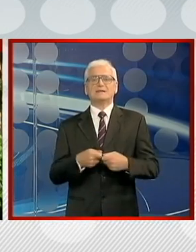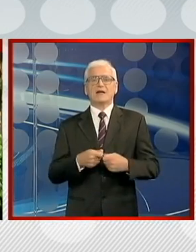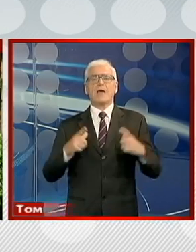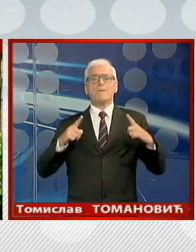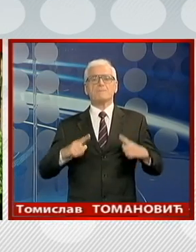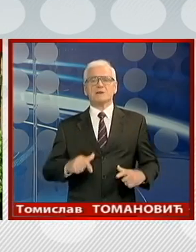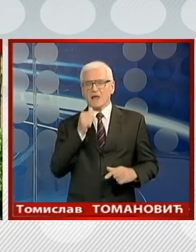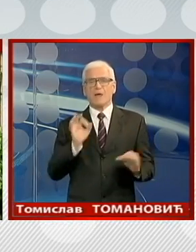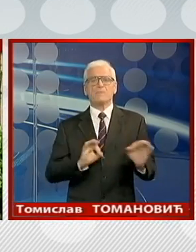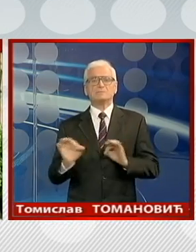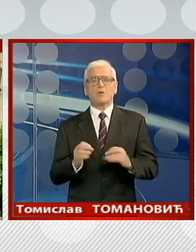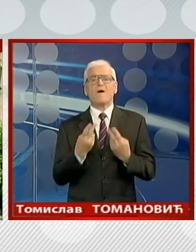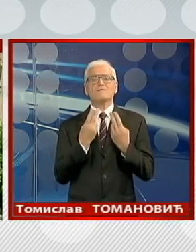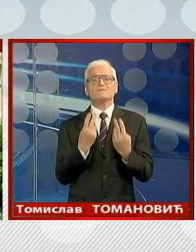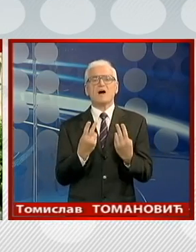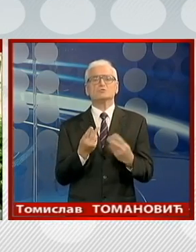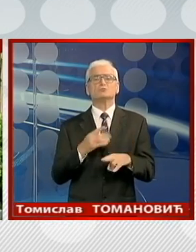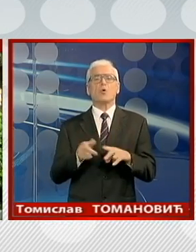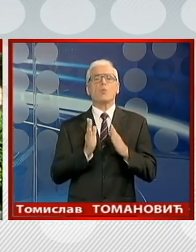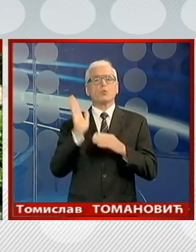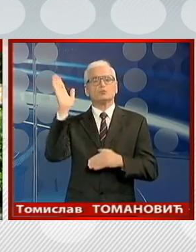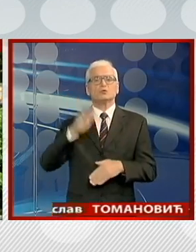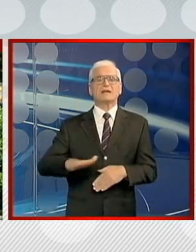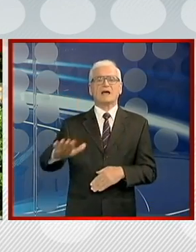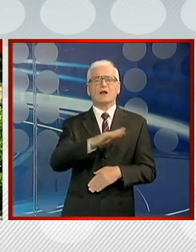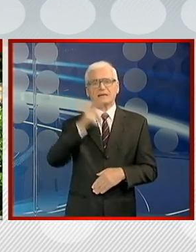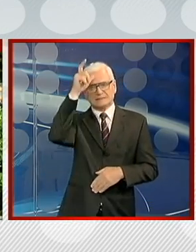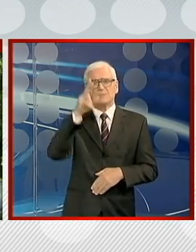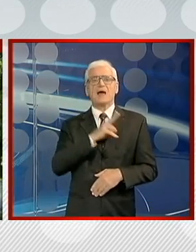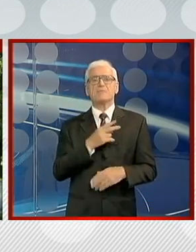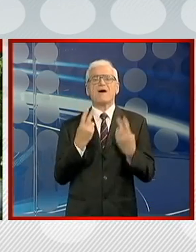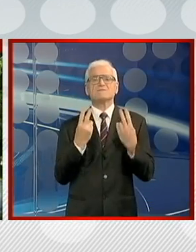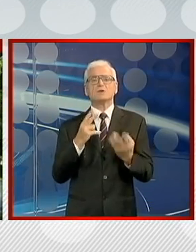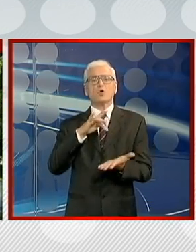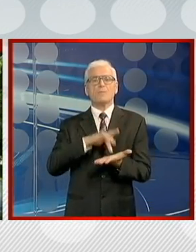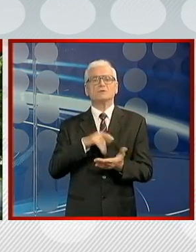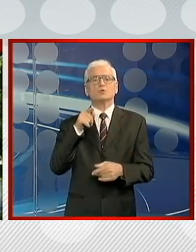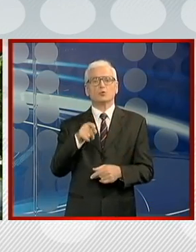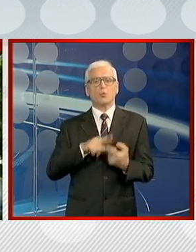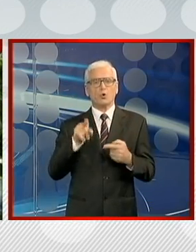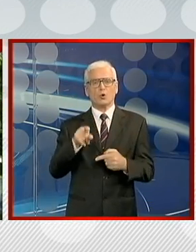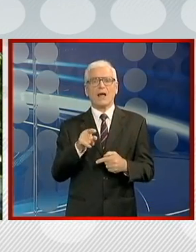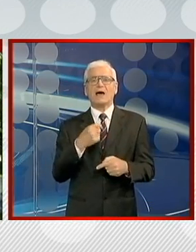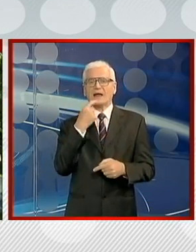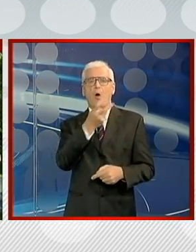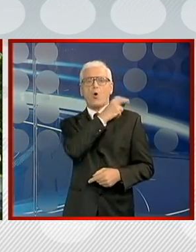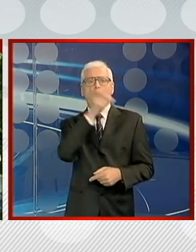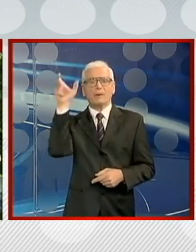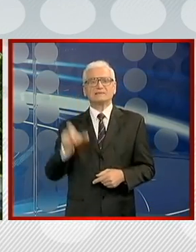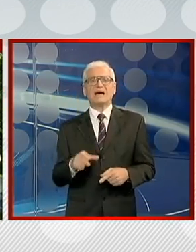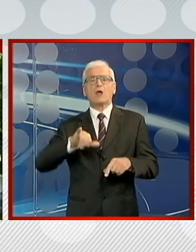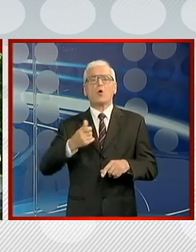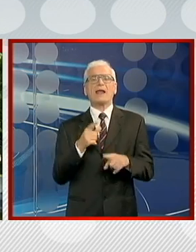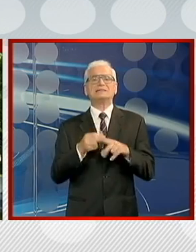Saradnja, mir i bezbednost važni su za prosperitet regiona, a Srbija ima ključnu ulogu u tome, izjavio je komesar za proširenje